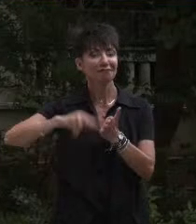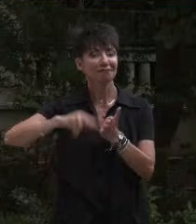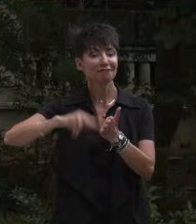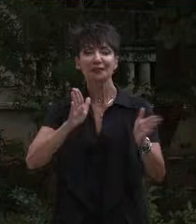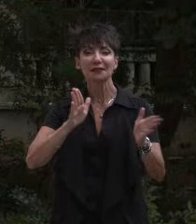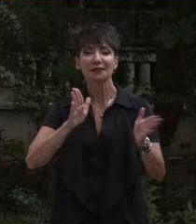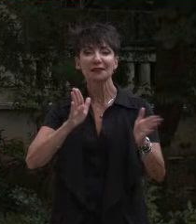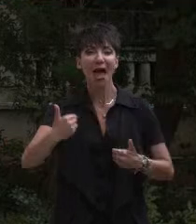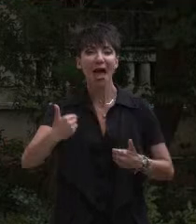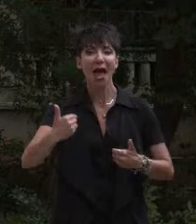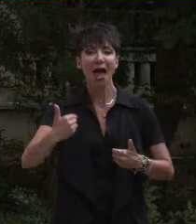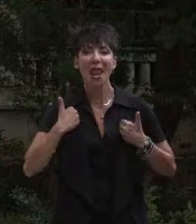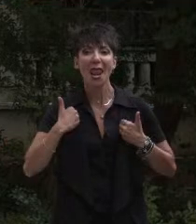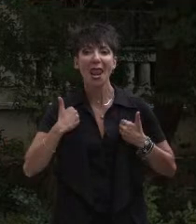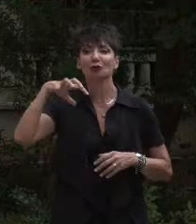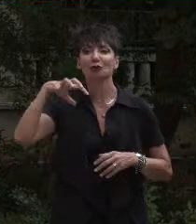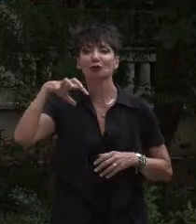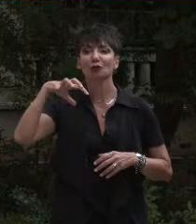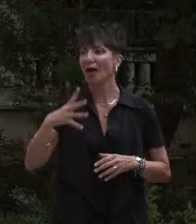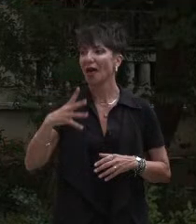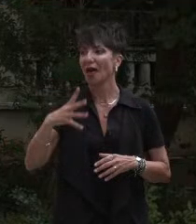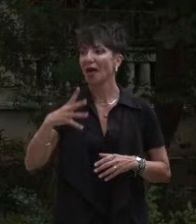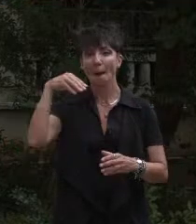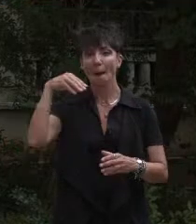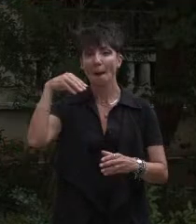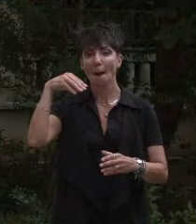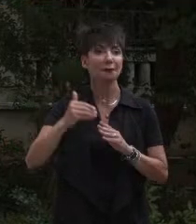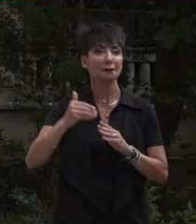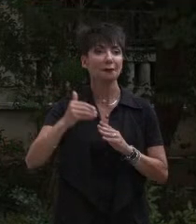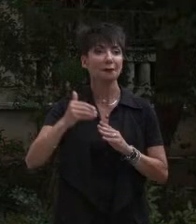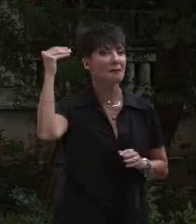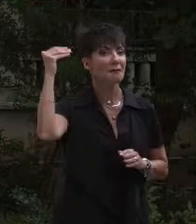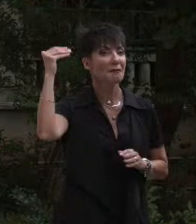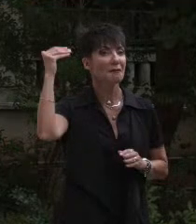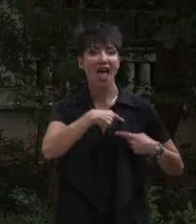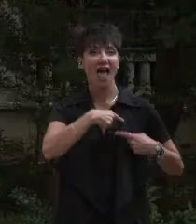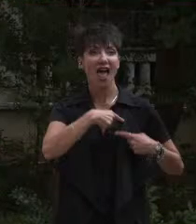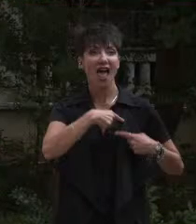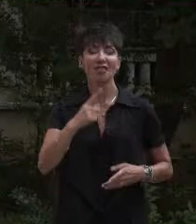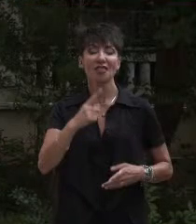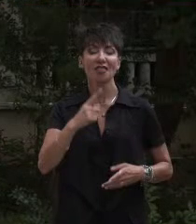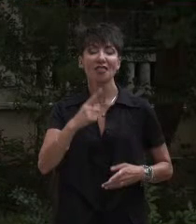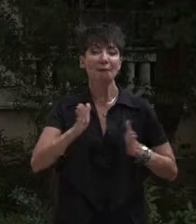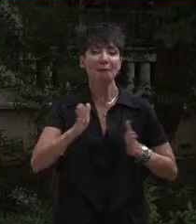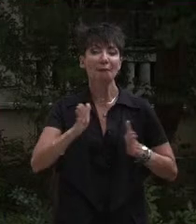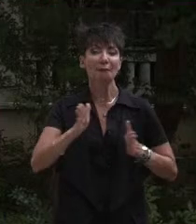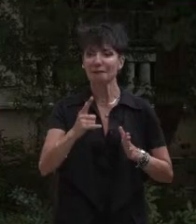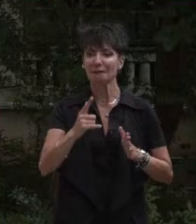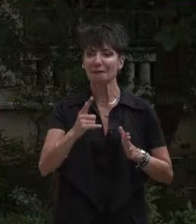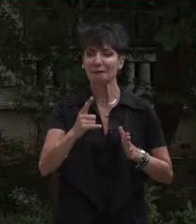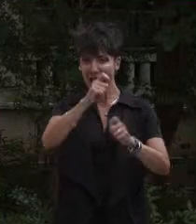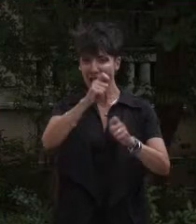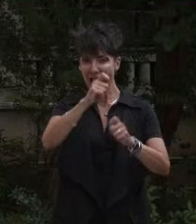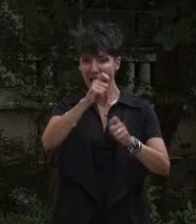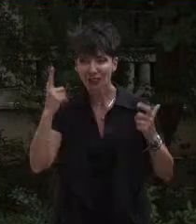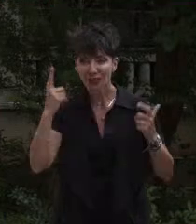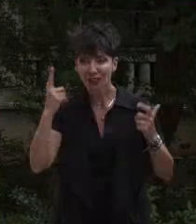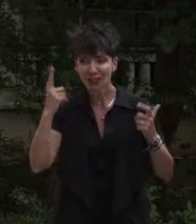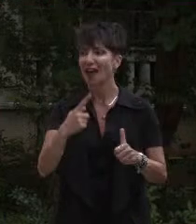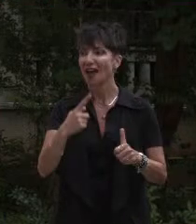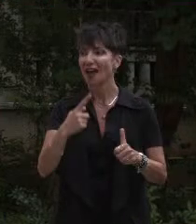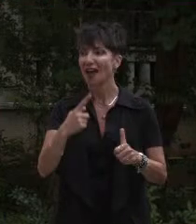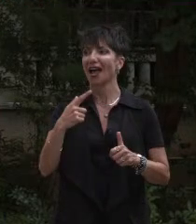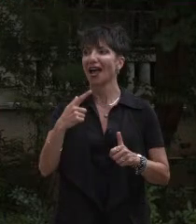τμήμα νεότητος, στον τομέα. Να γίνετε οι Εβραιανοί εθελοντές μας, στα τμήματά μας, της νοσηλευτικής,